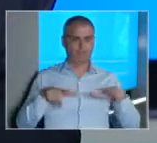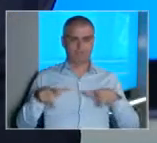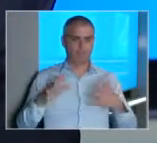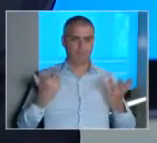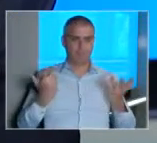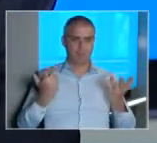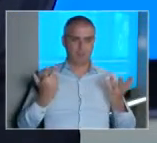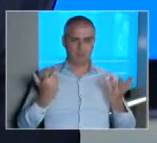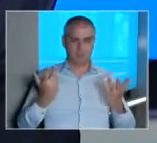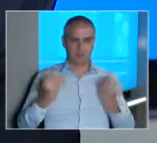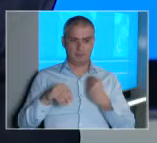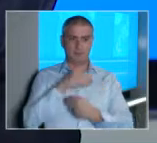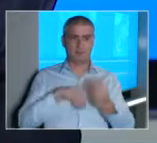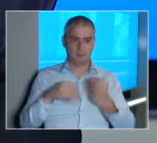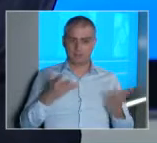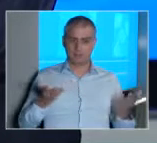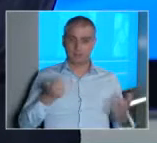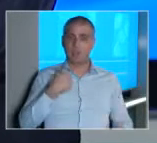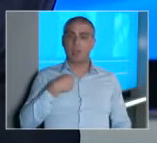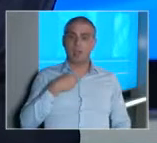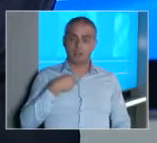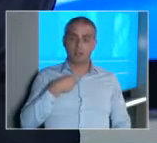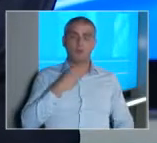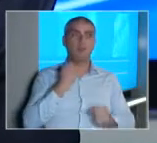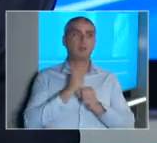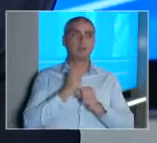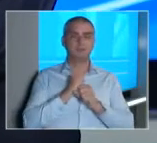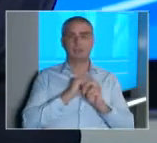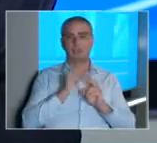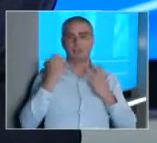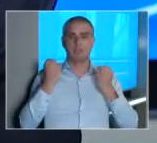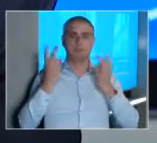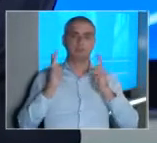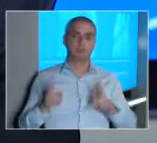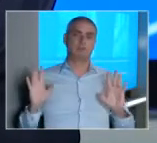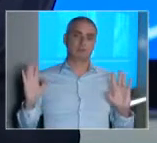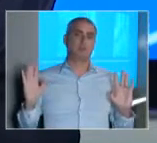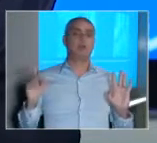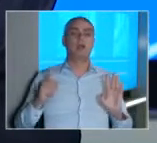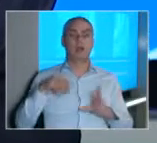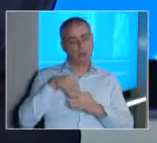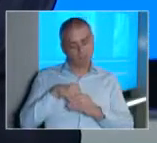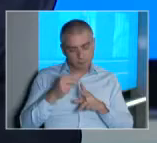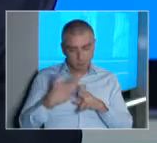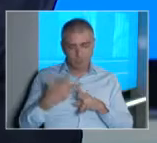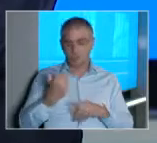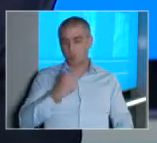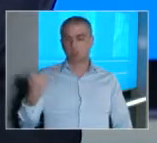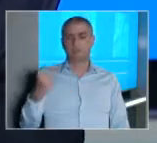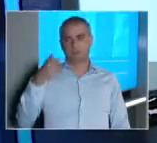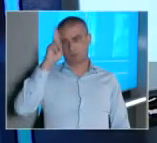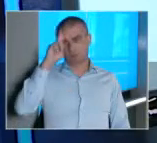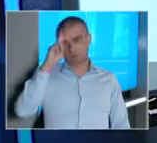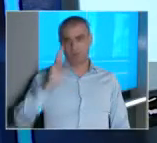שקוראים השקדים מסתדרים במרק. אנחנו נלך הכי חזק שאפשר על להצביע נטו ימין, שזה